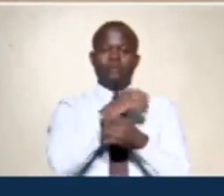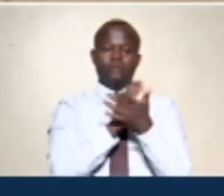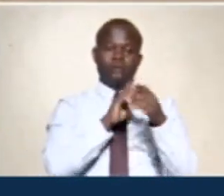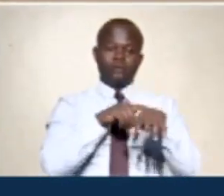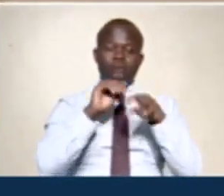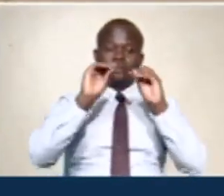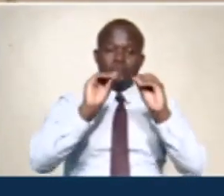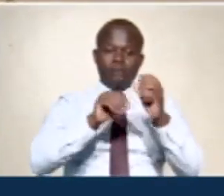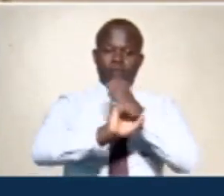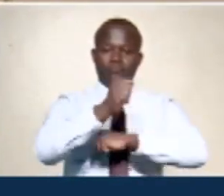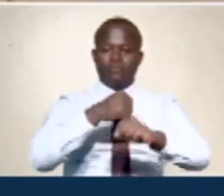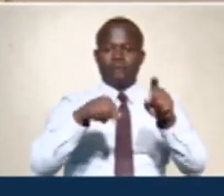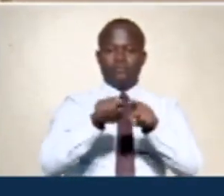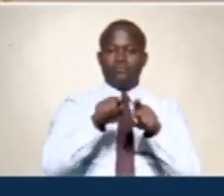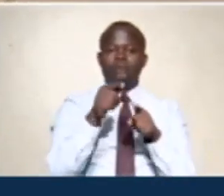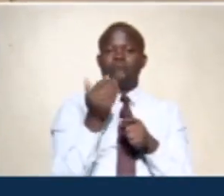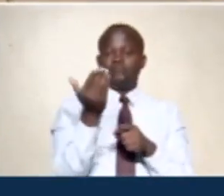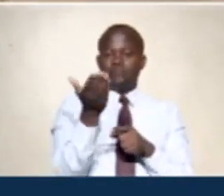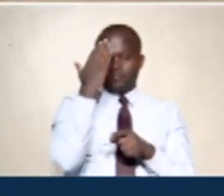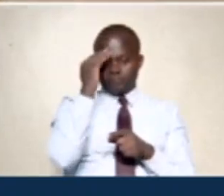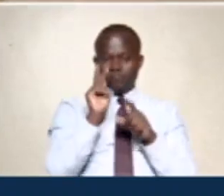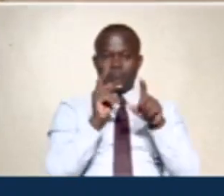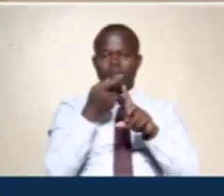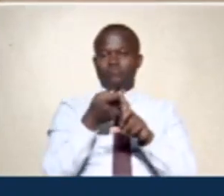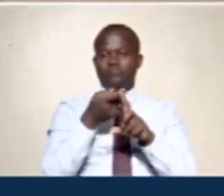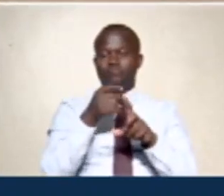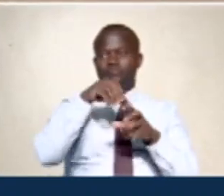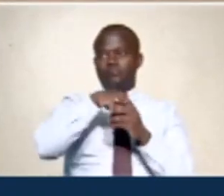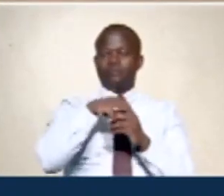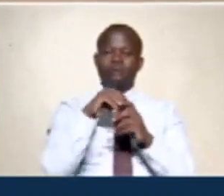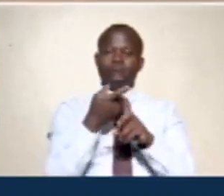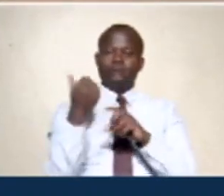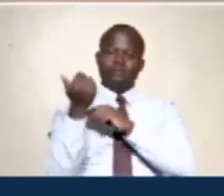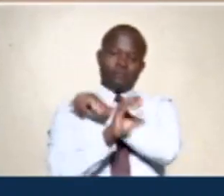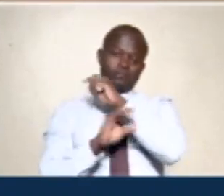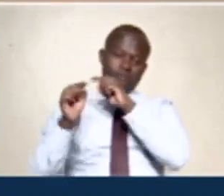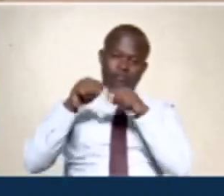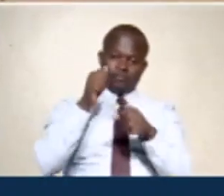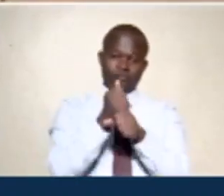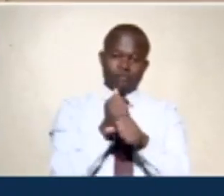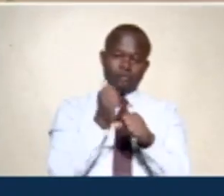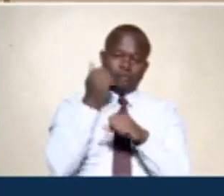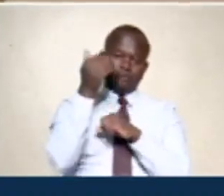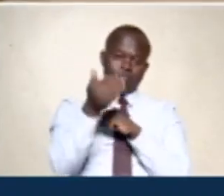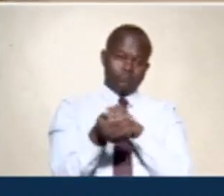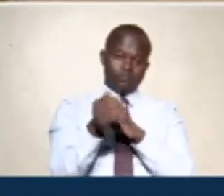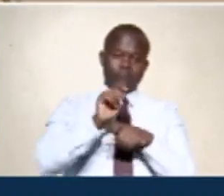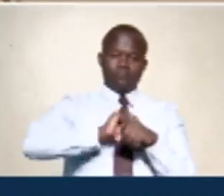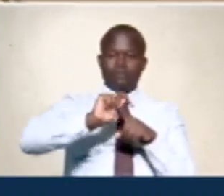n'ibi bikorwa kwako harimo abanyamahanga baza babikora noneho